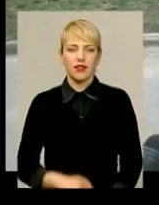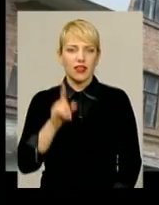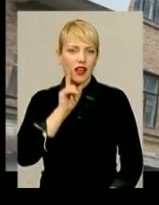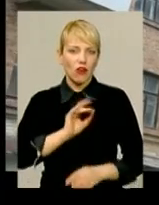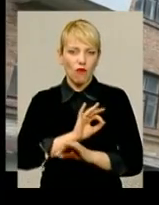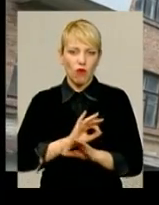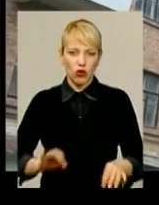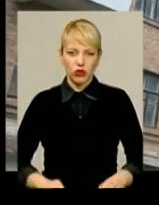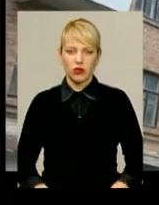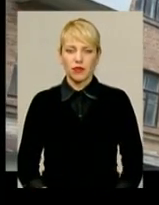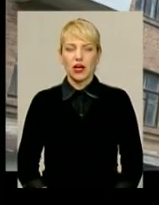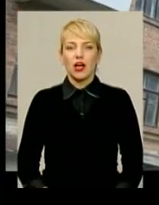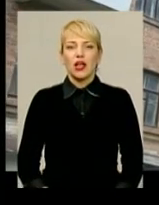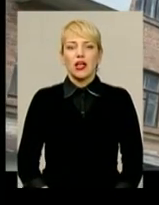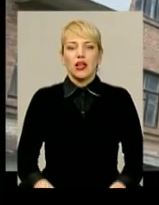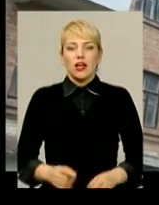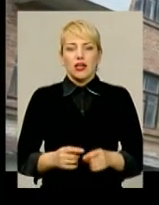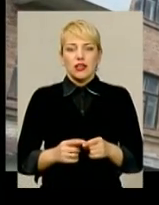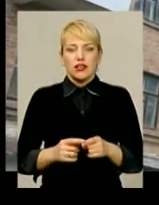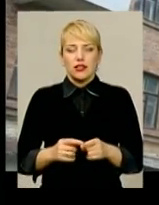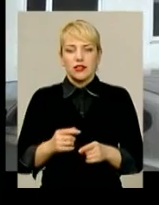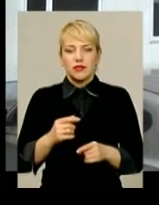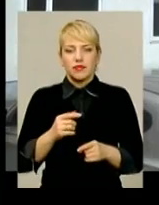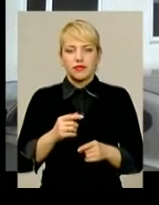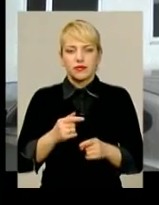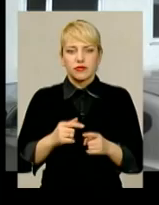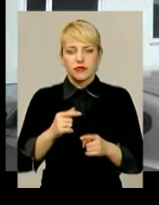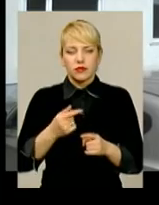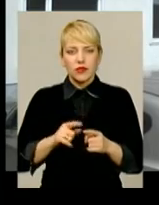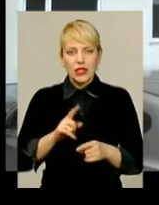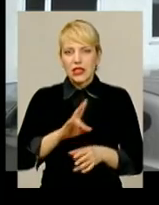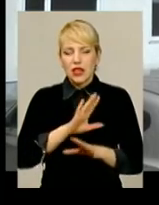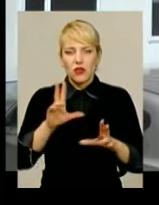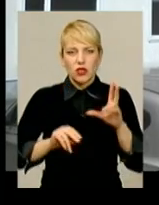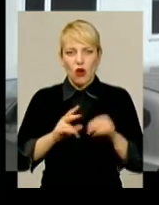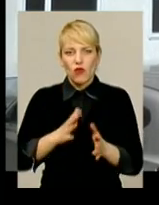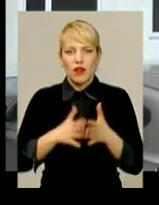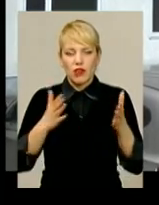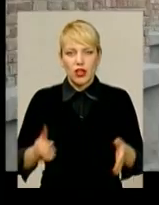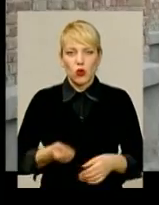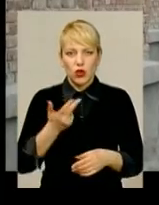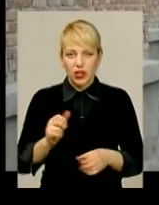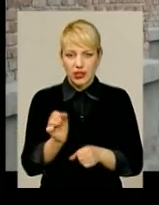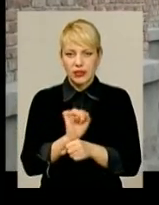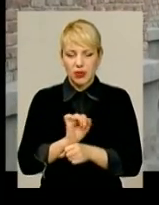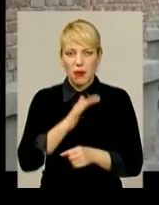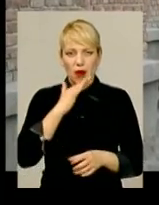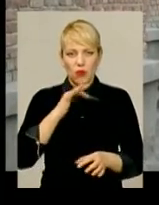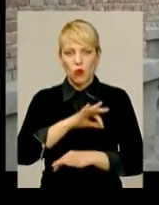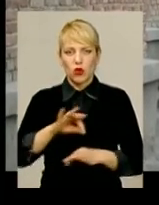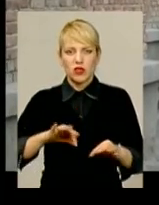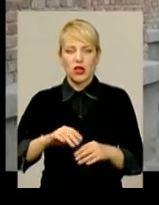некомфортно. Ні для кого не секрет, що двори хрущовок не розраховані на велику кількість машин. Тоді проєктувальники передбачали